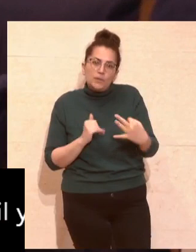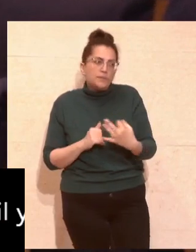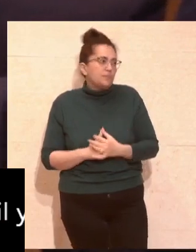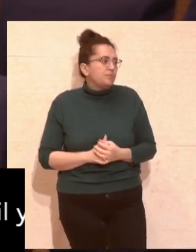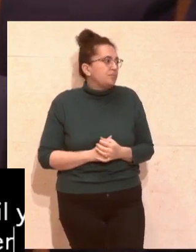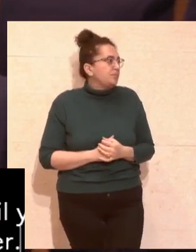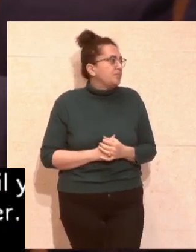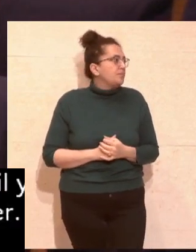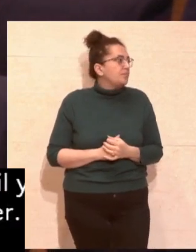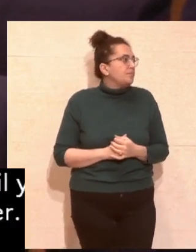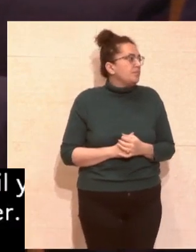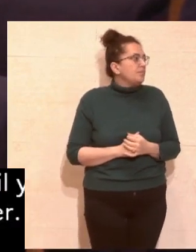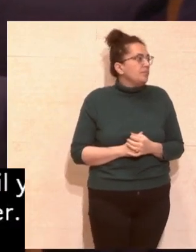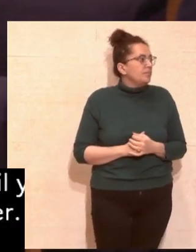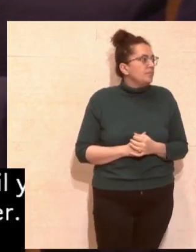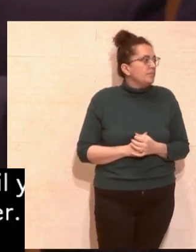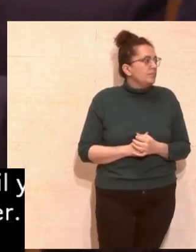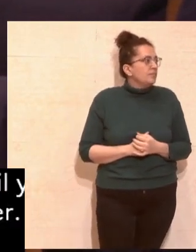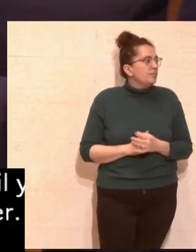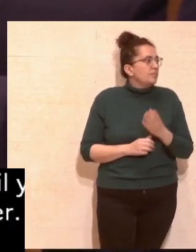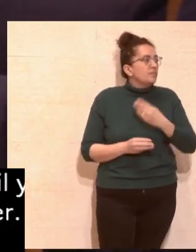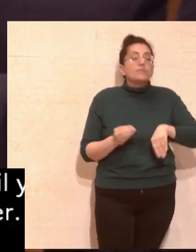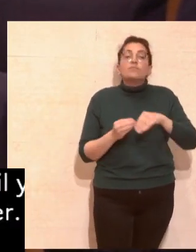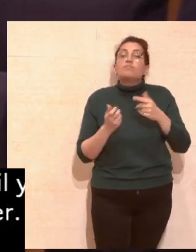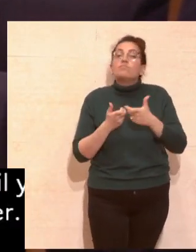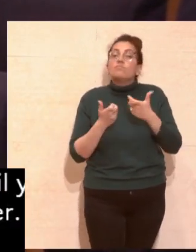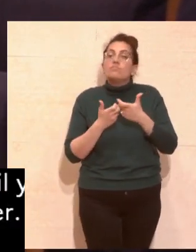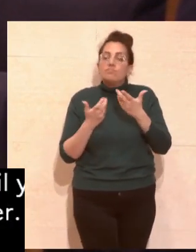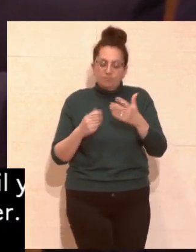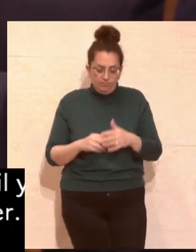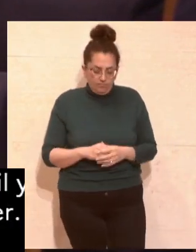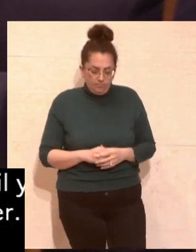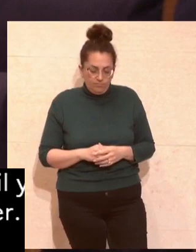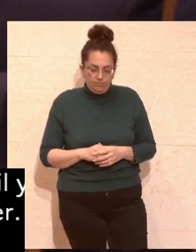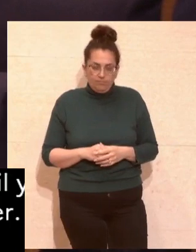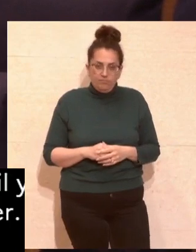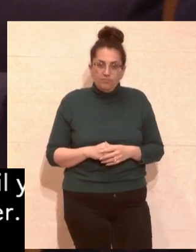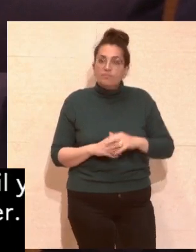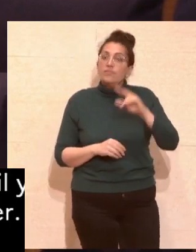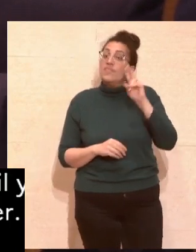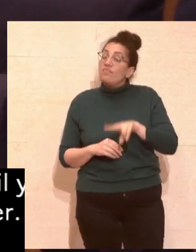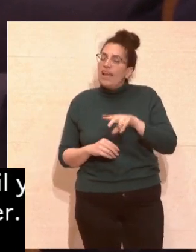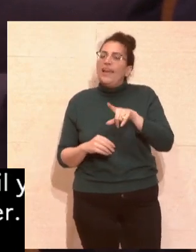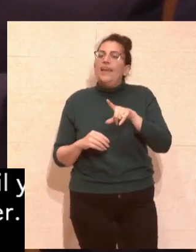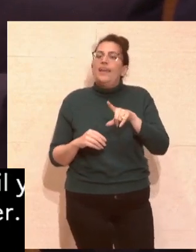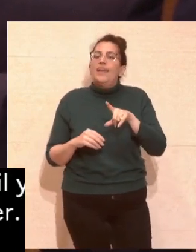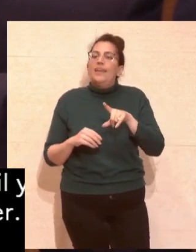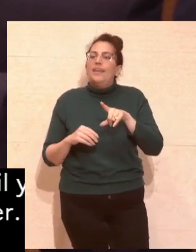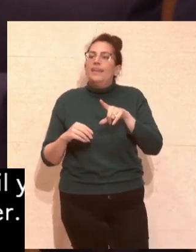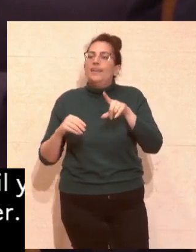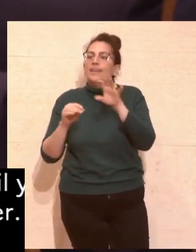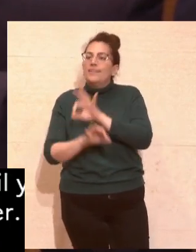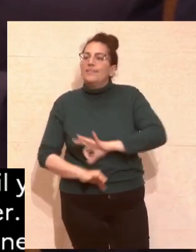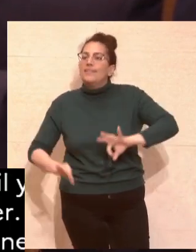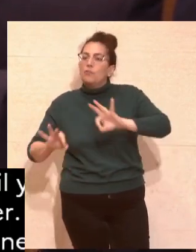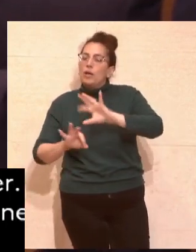peut-être d'ajouter une composante, Virginie, c'est que quand tu regardes des méta-analyses, on ne trouve pas d'effets, mais parce que c'est des effets de cohorte liés aux